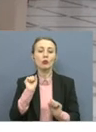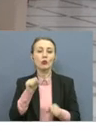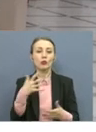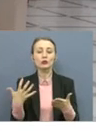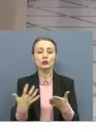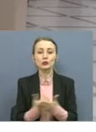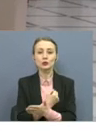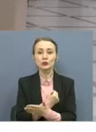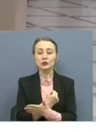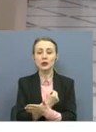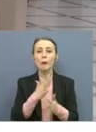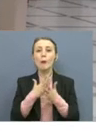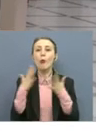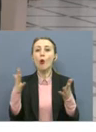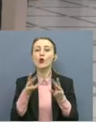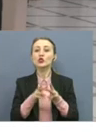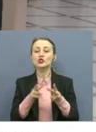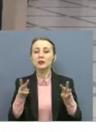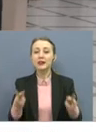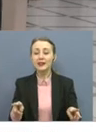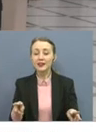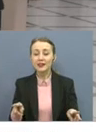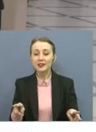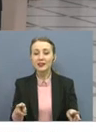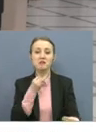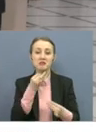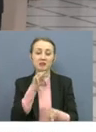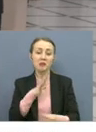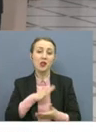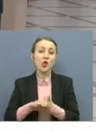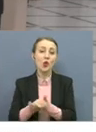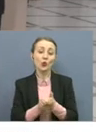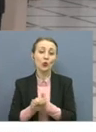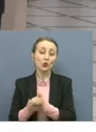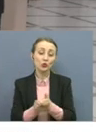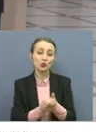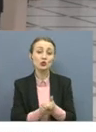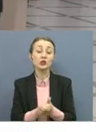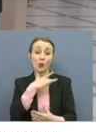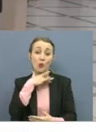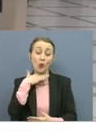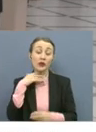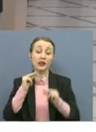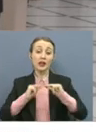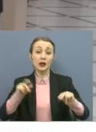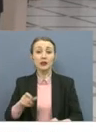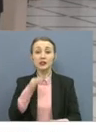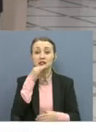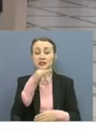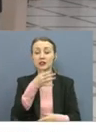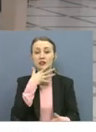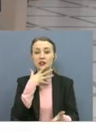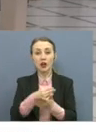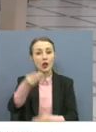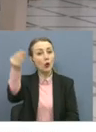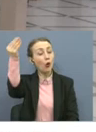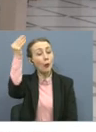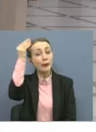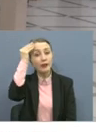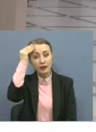маңызды құжаттардың бірі. Бұл 2018 жылы елбасының бастамасымен көтерілген болатын. Биылғы жылы жұмысын бастады. Біз